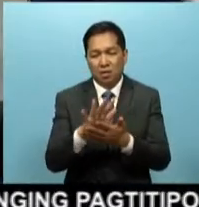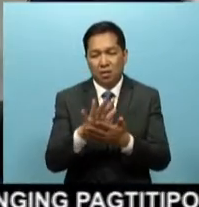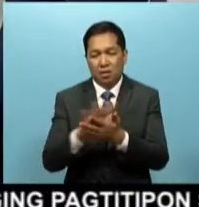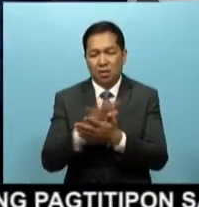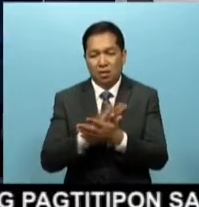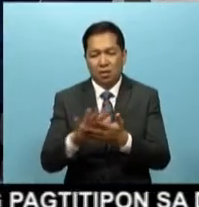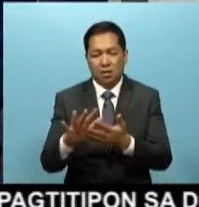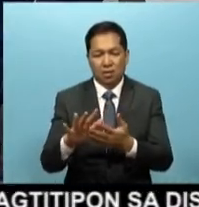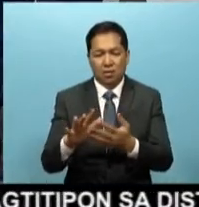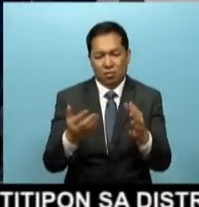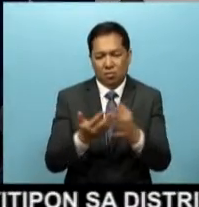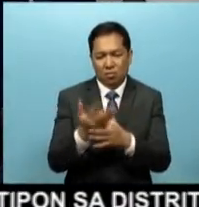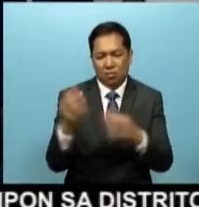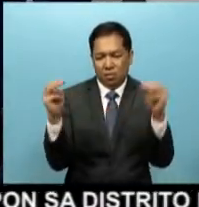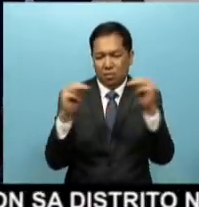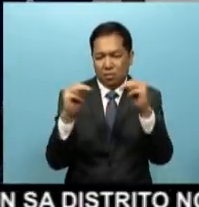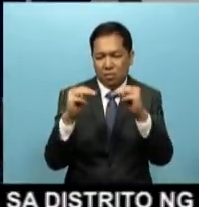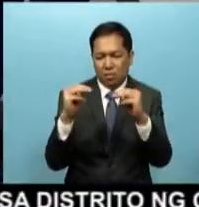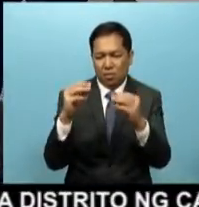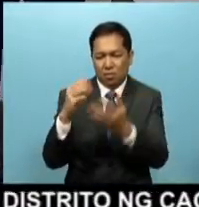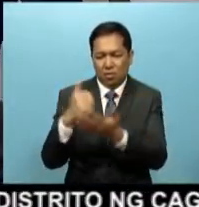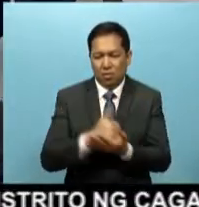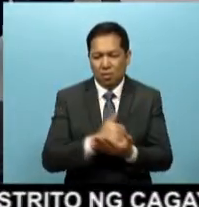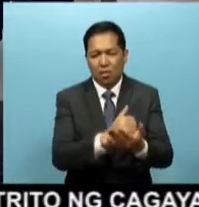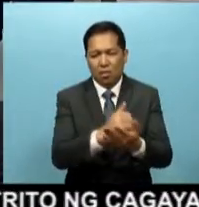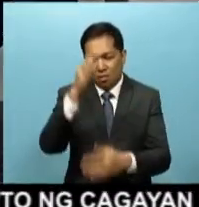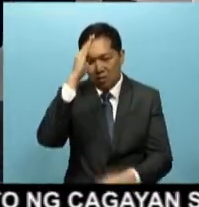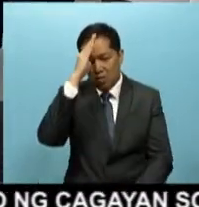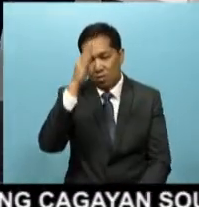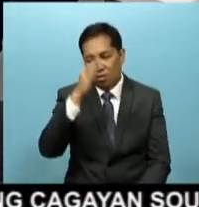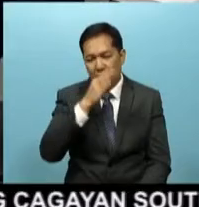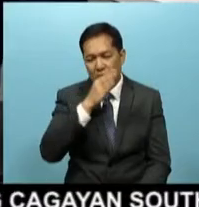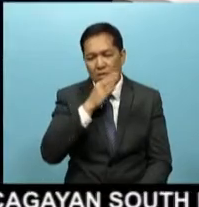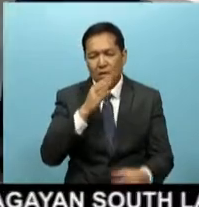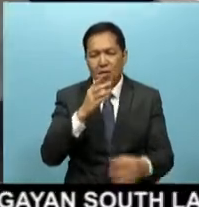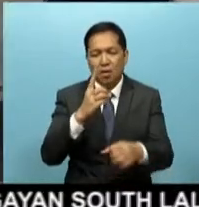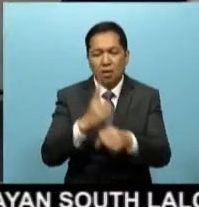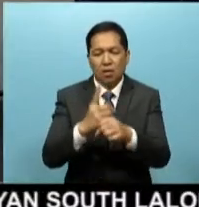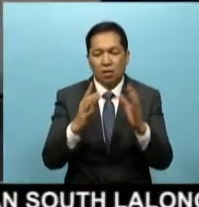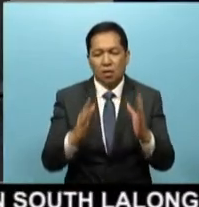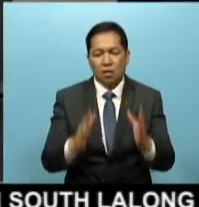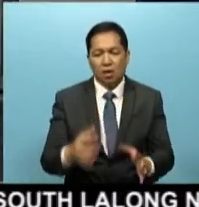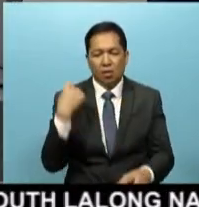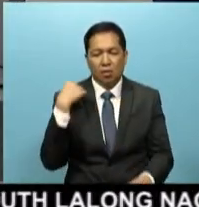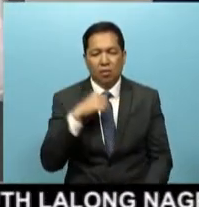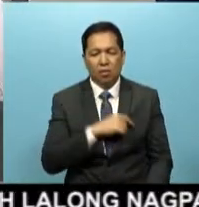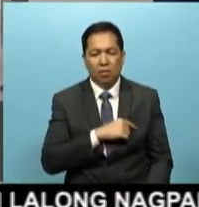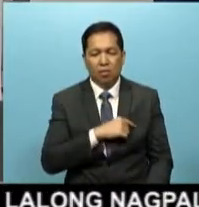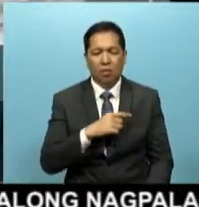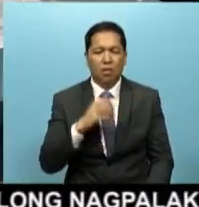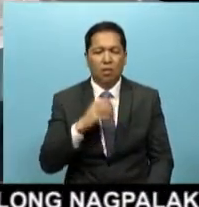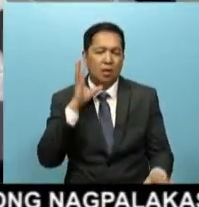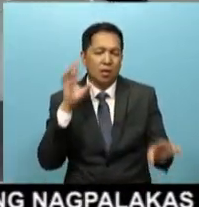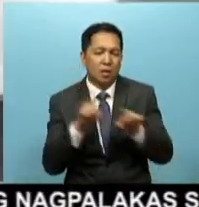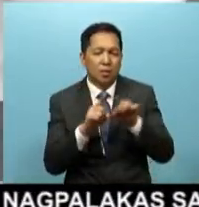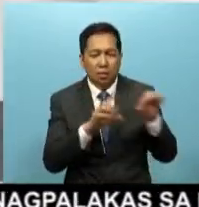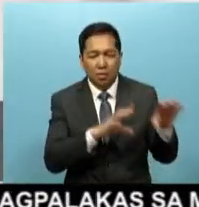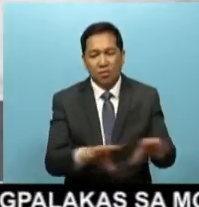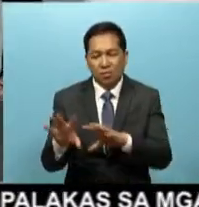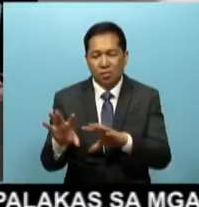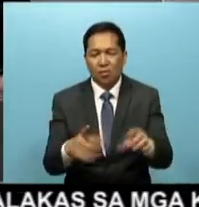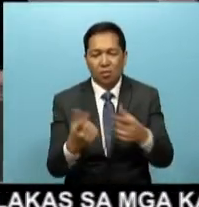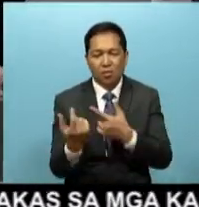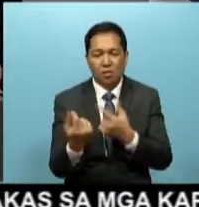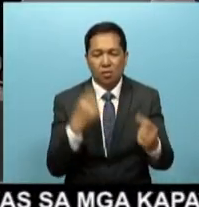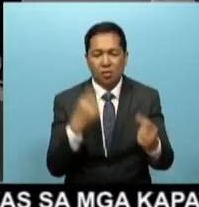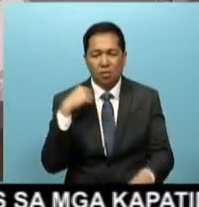mediante reuniones y con la ayuda de los oficiales de Buklod, informar a los hermanos sobre la actividad que vamos a realizar, de cómo lo